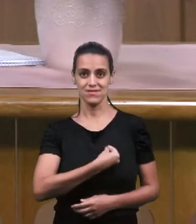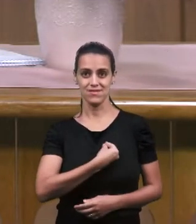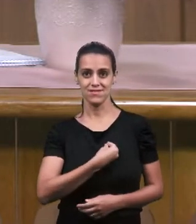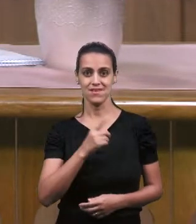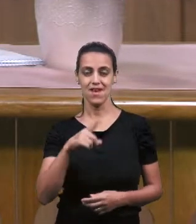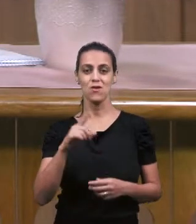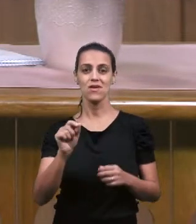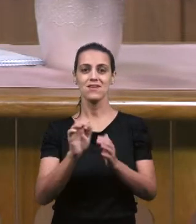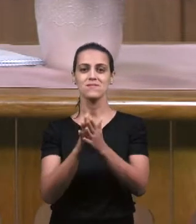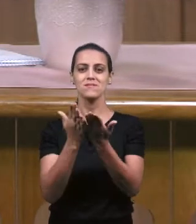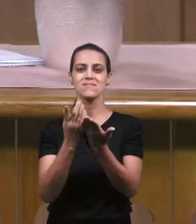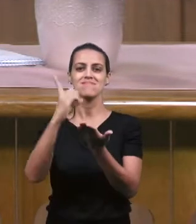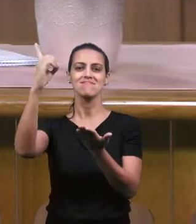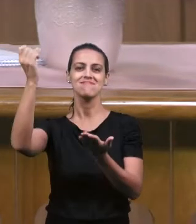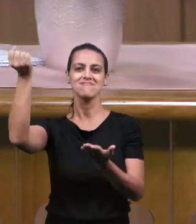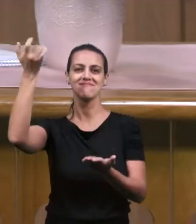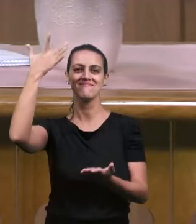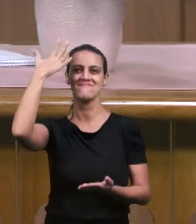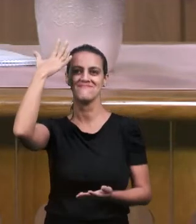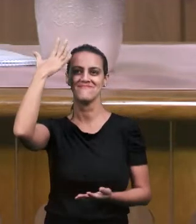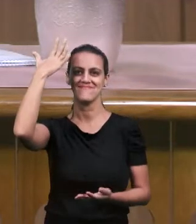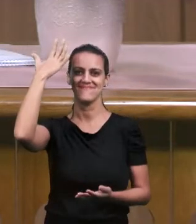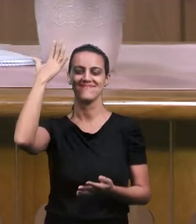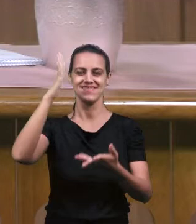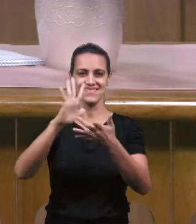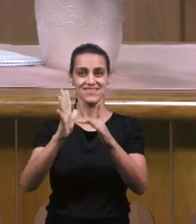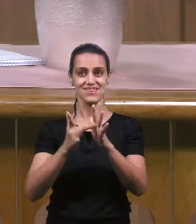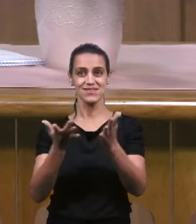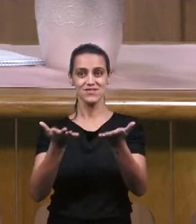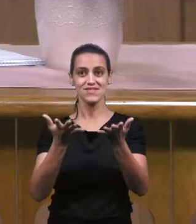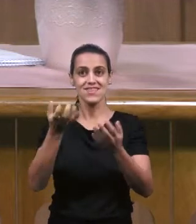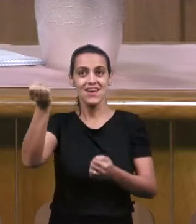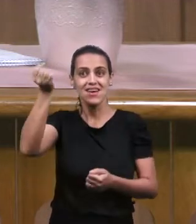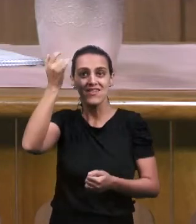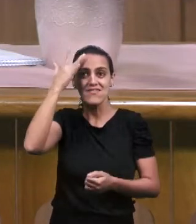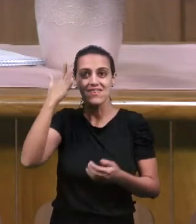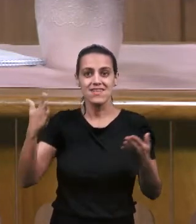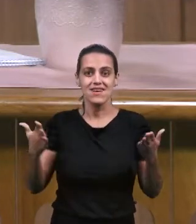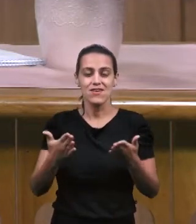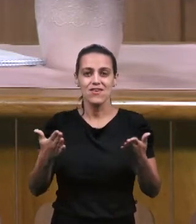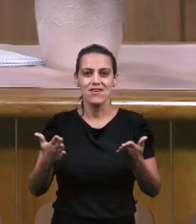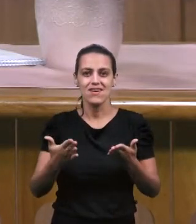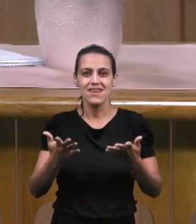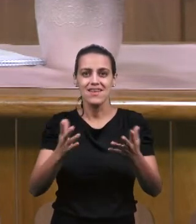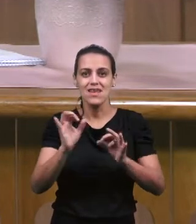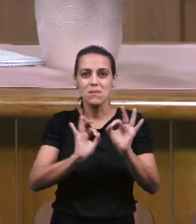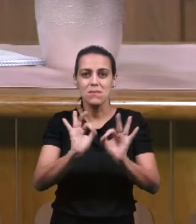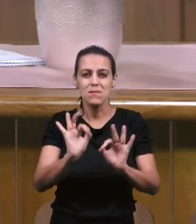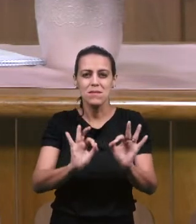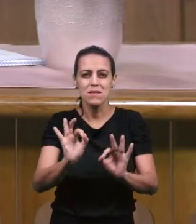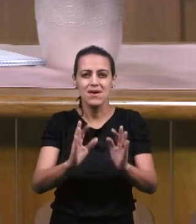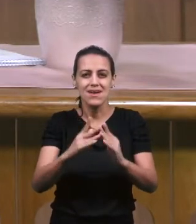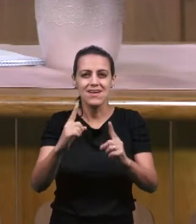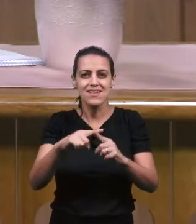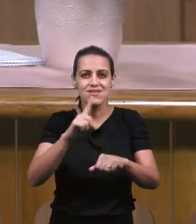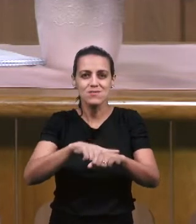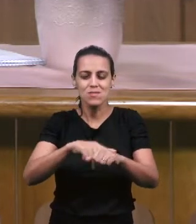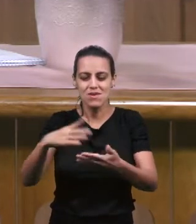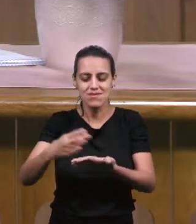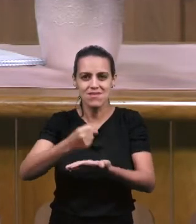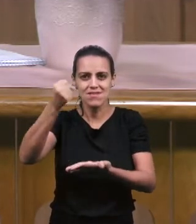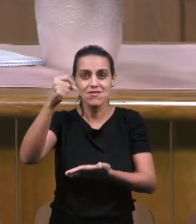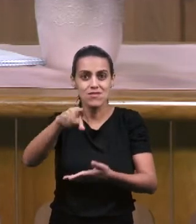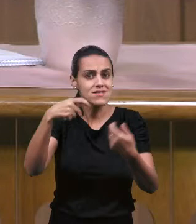que nous vivons, la lumière de la parole est révélée. Pourquoi? Parce que Jésus veut se révéler maintenant pour